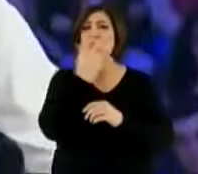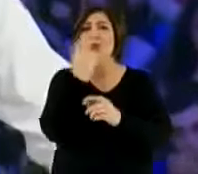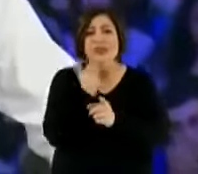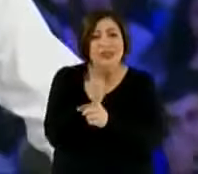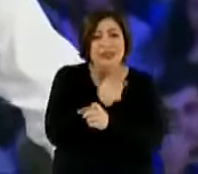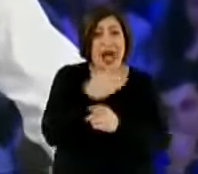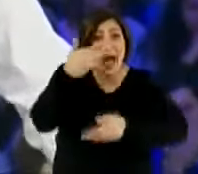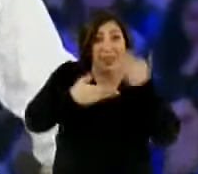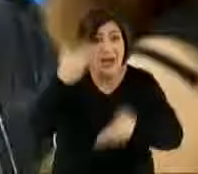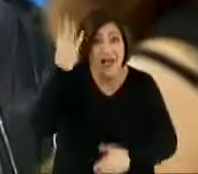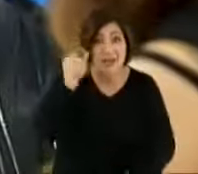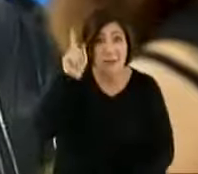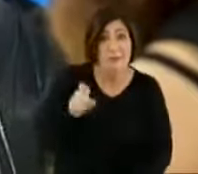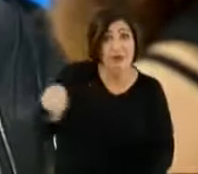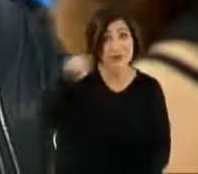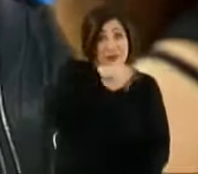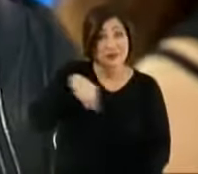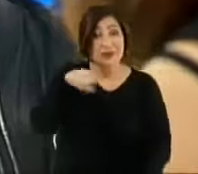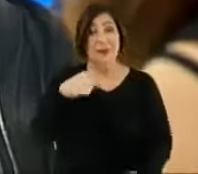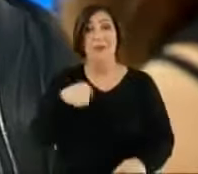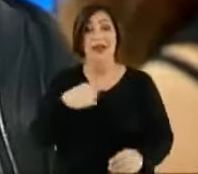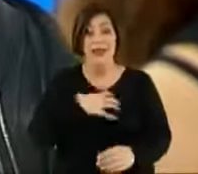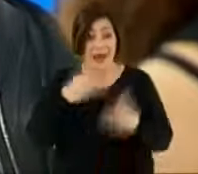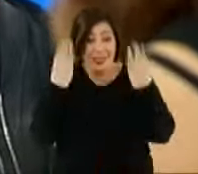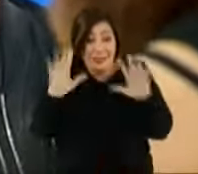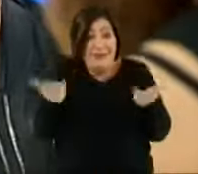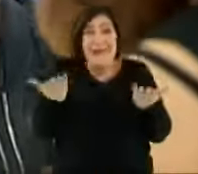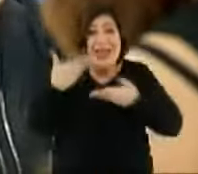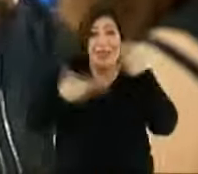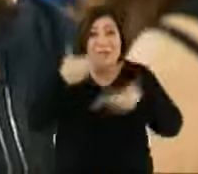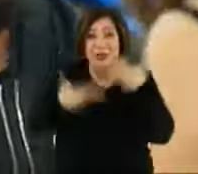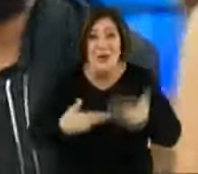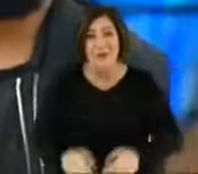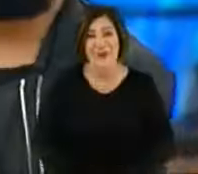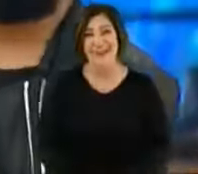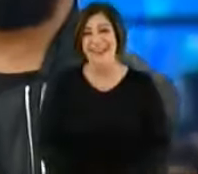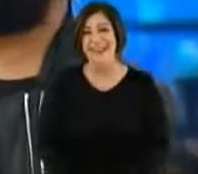düşünüyorum. Anlatabildin mi? Kendim anlamadım ki anlatabildim.